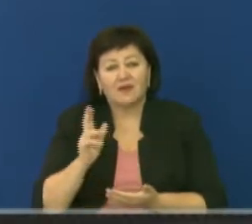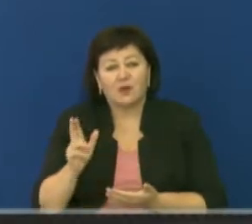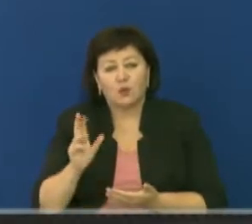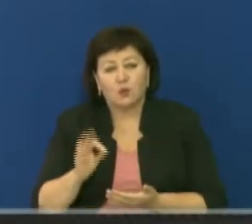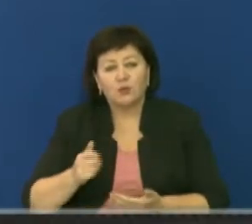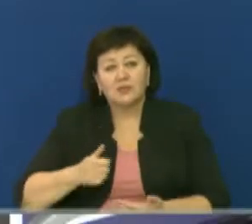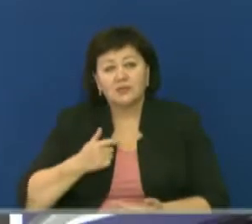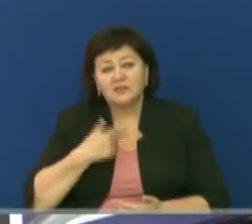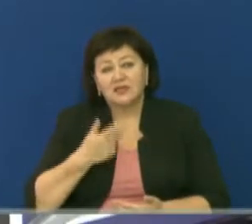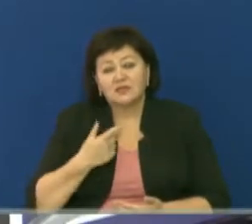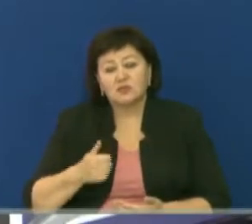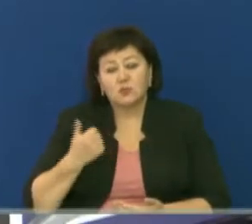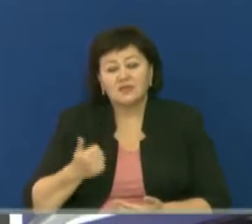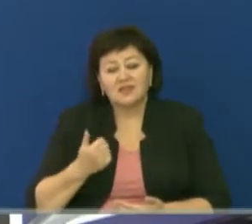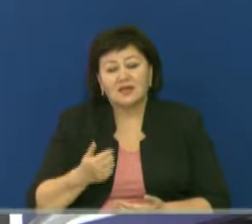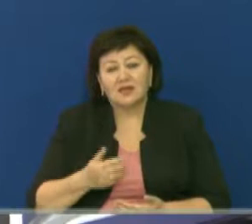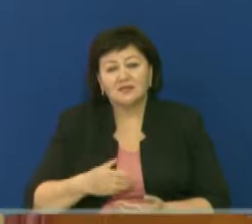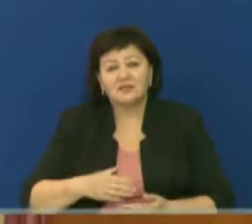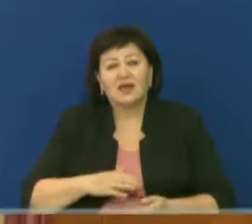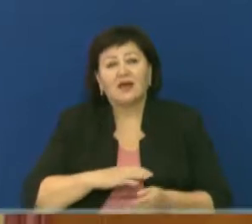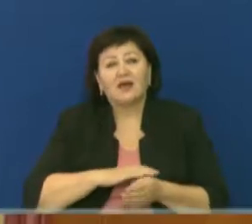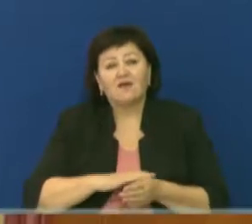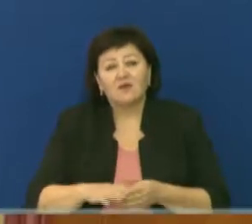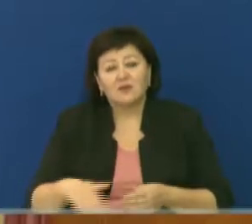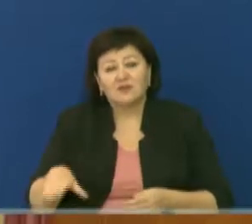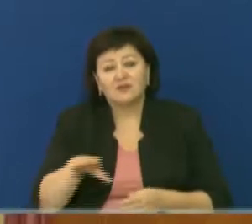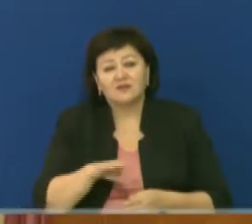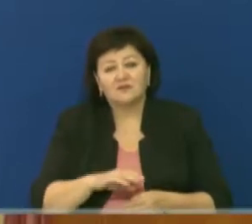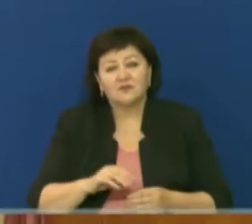что постарается оправдать возложенные надежды на новом посту.